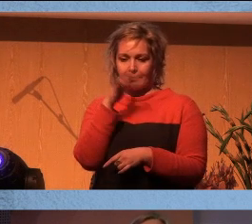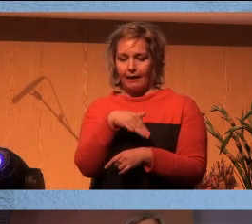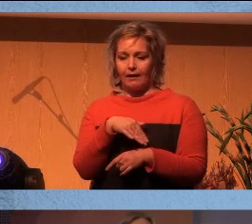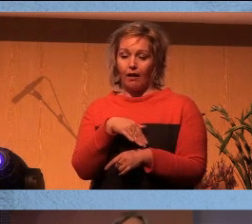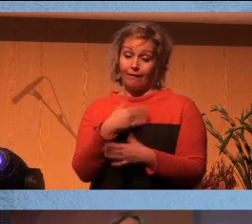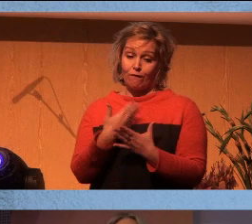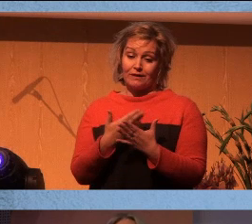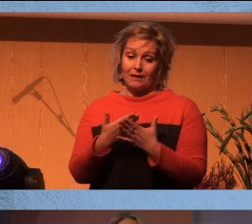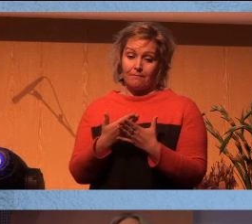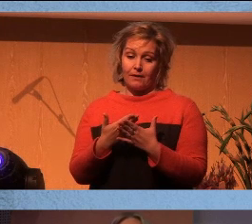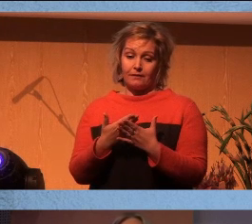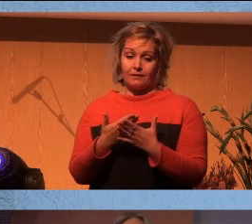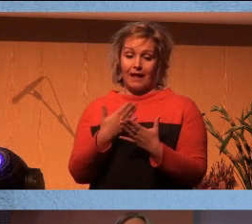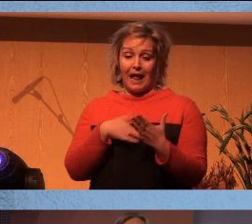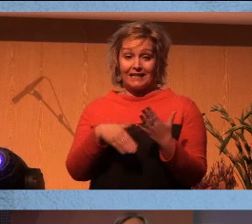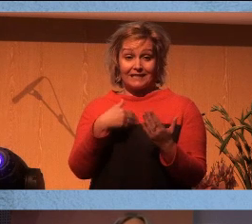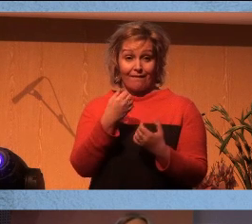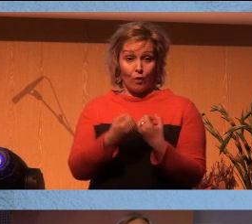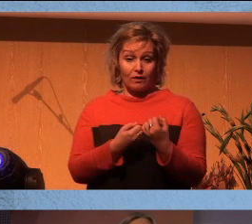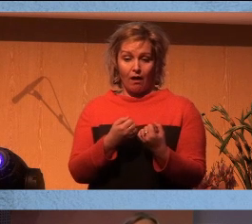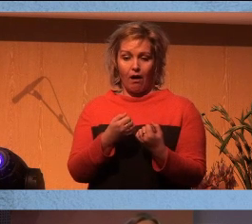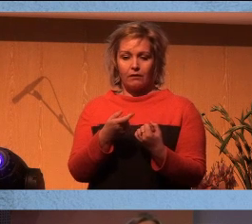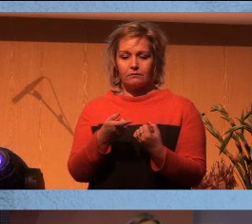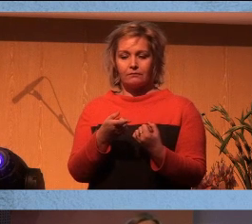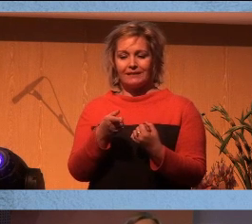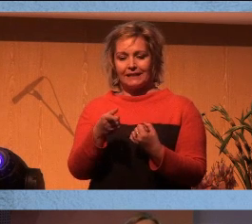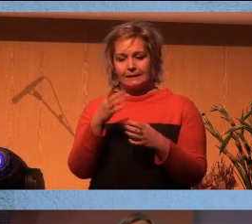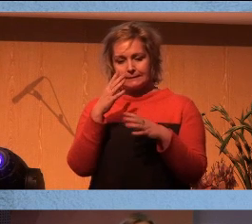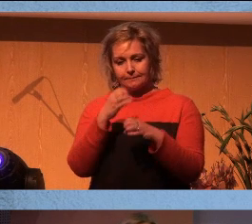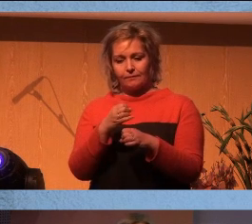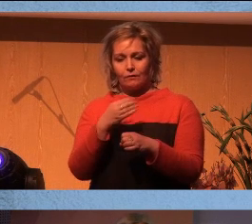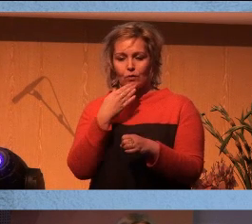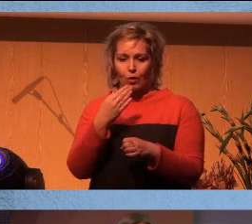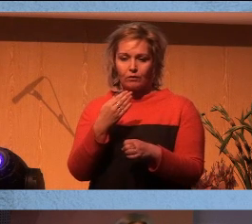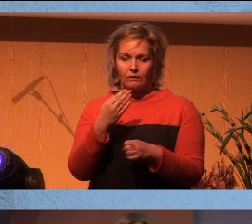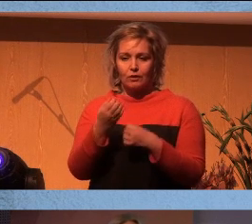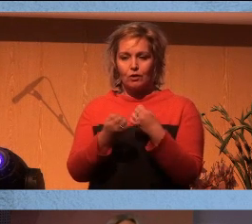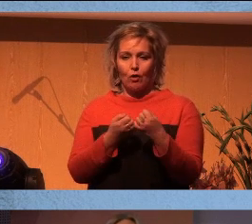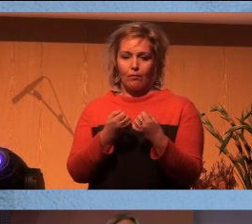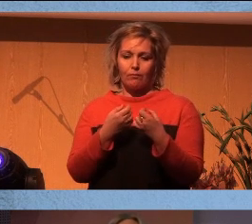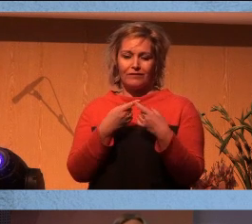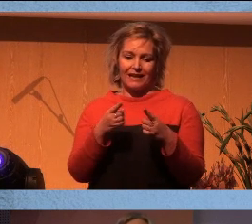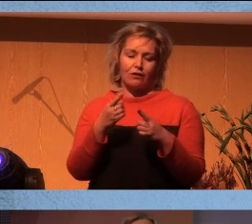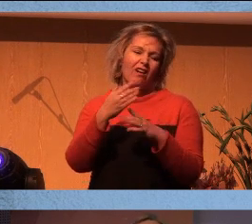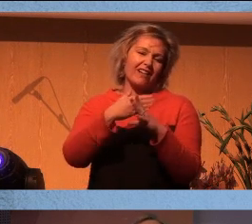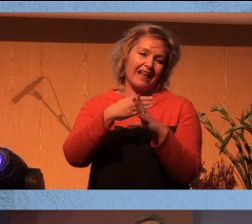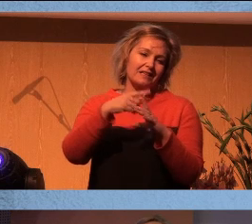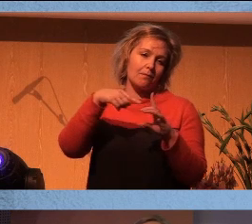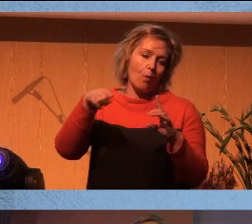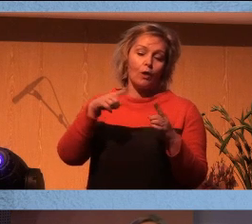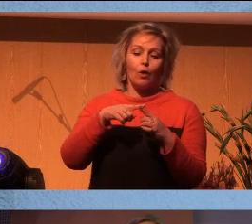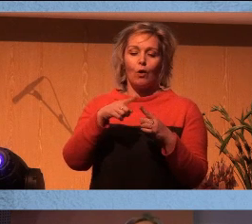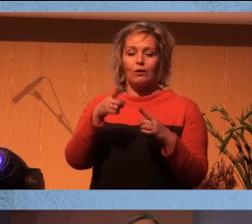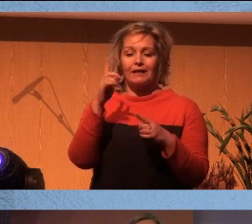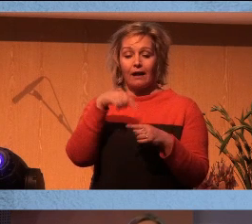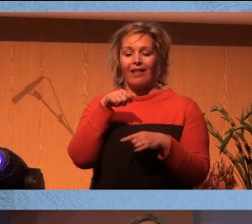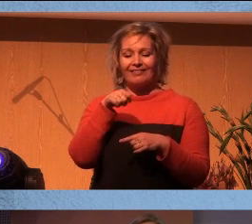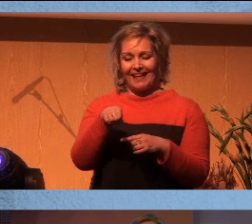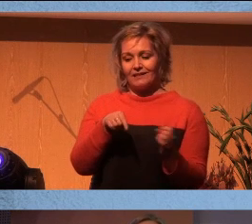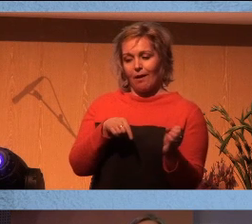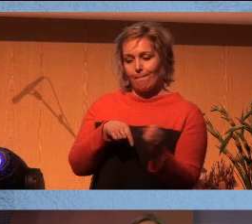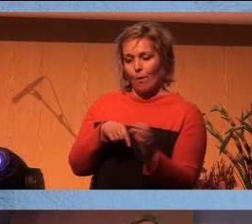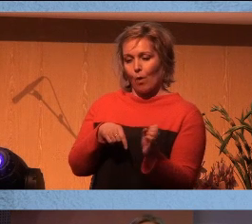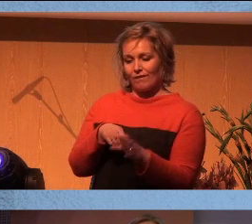at for eksempel et helseforetak publiserer hvor godt de gjør det på ulike sånn kvalitetsmål, og så tenker man at det skal